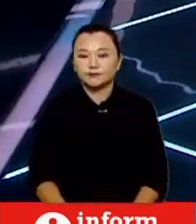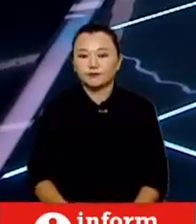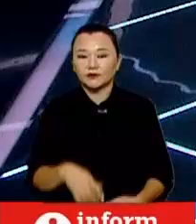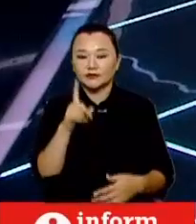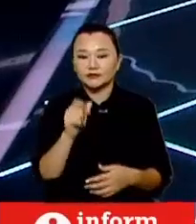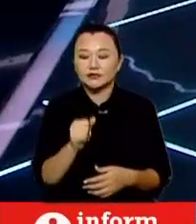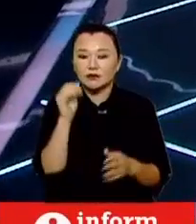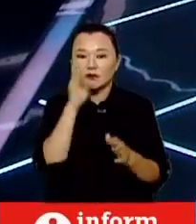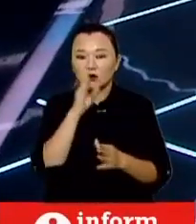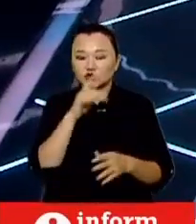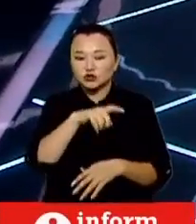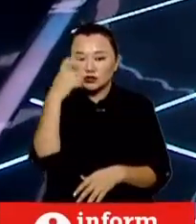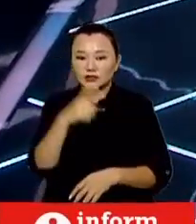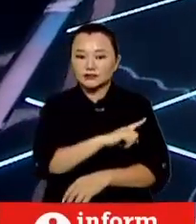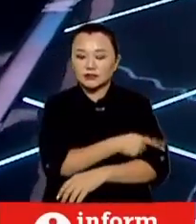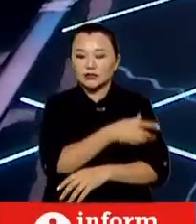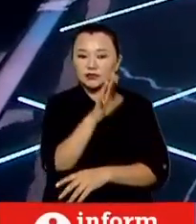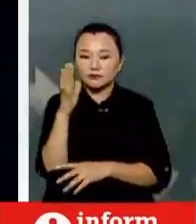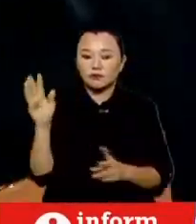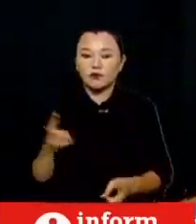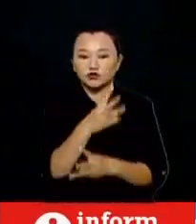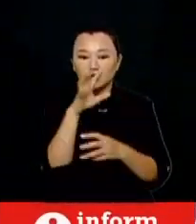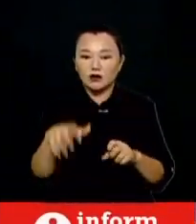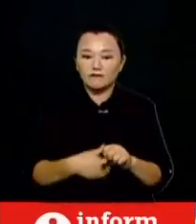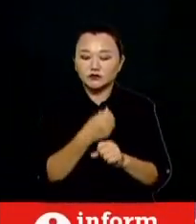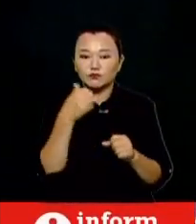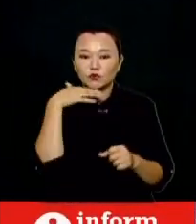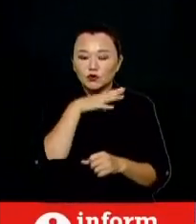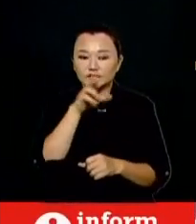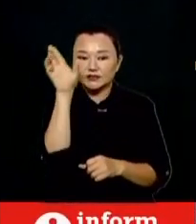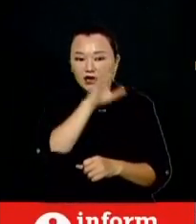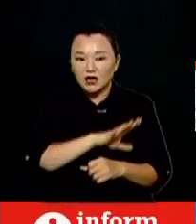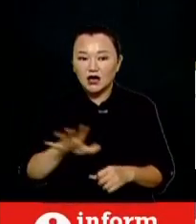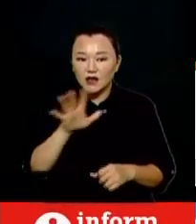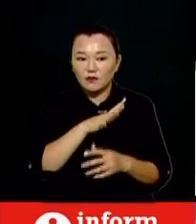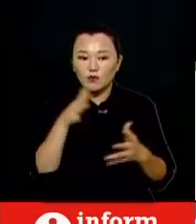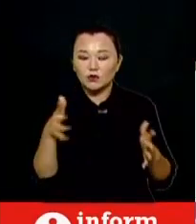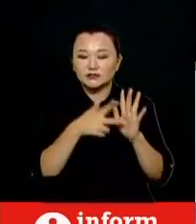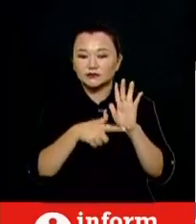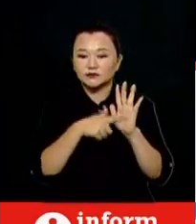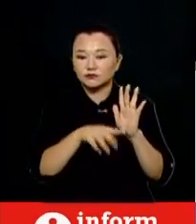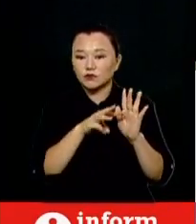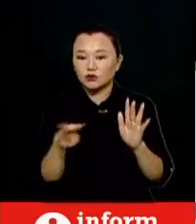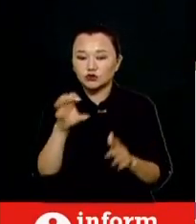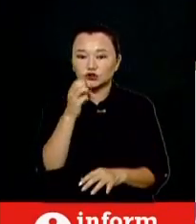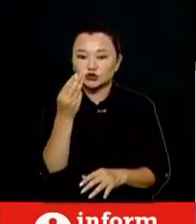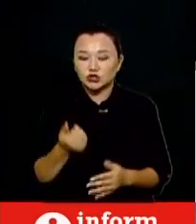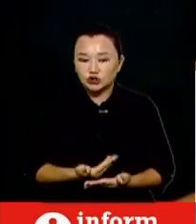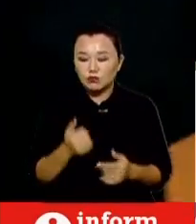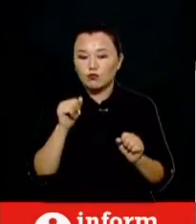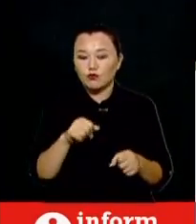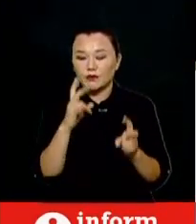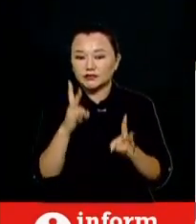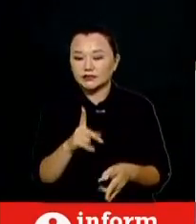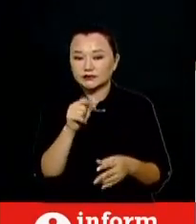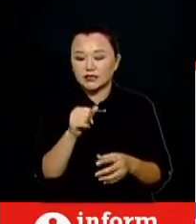Из-за аномальной жары лесными пожарами охвачены многие страны. Более 70 миллионов жителей США могут пострадать